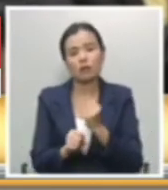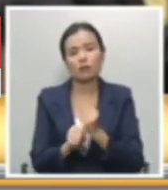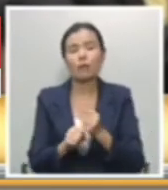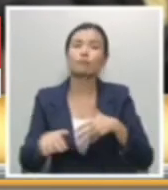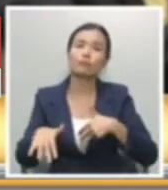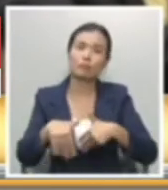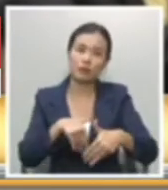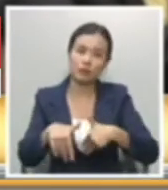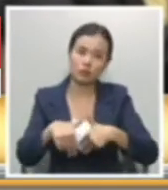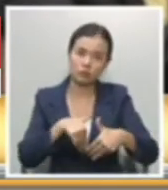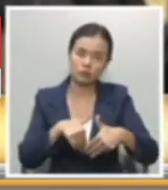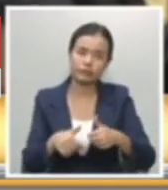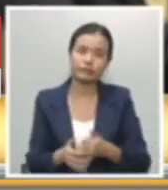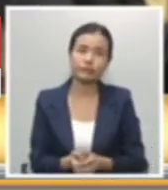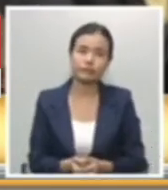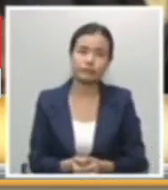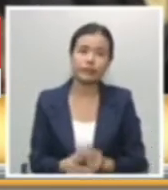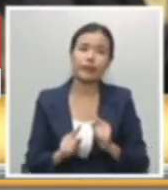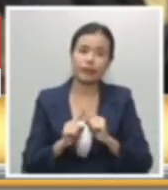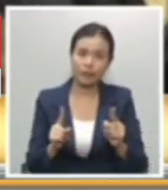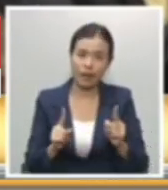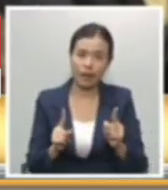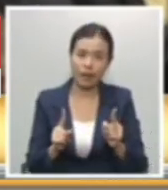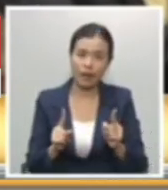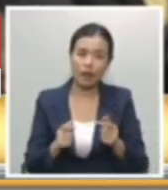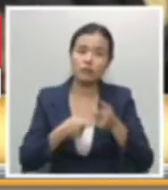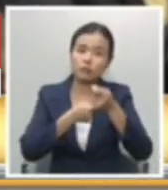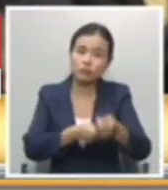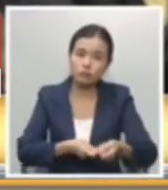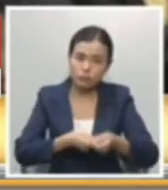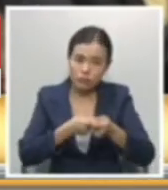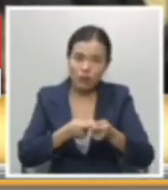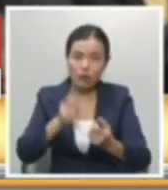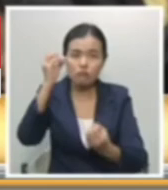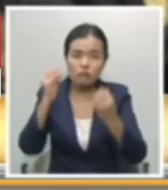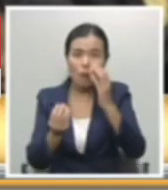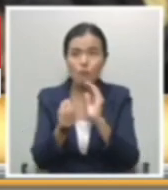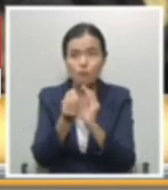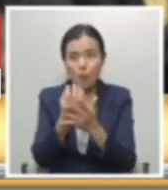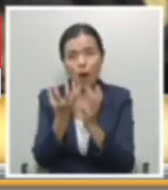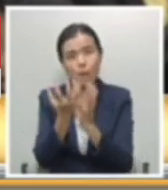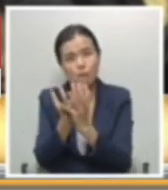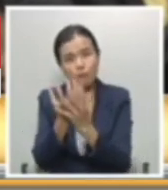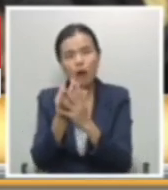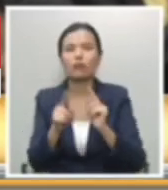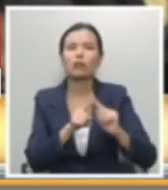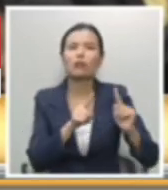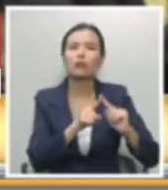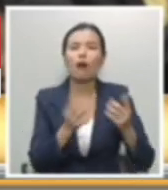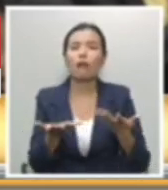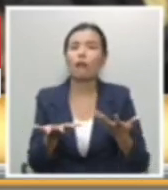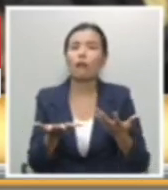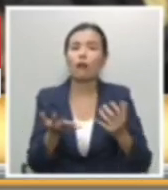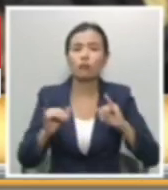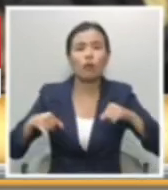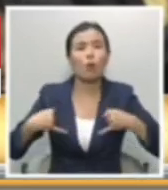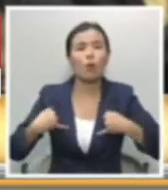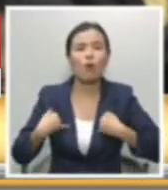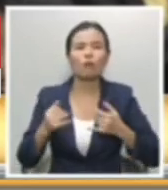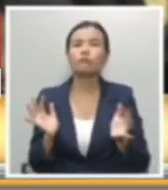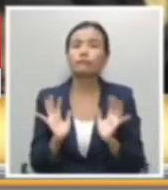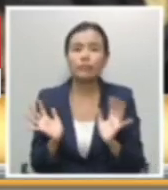ชนแต่ผู้ที่ทำการเกษตรทำสวนก็เรียนด้วยความเคารพไม่ได้เป็นเจ้าของที่ดินนั้น